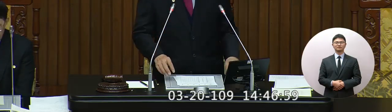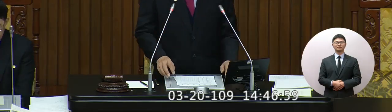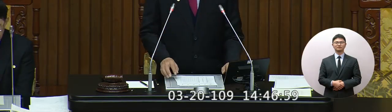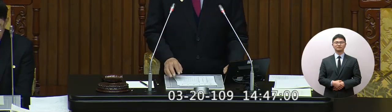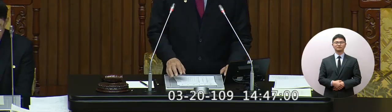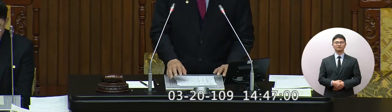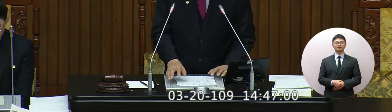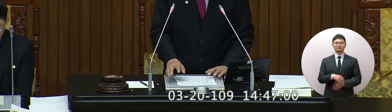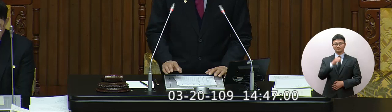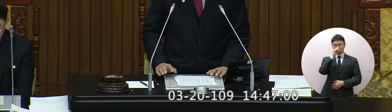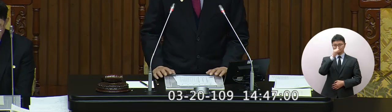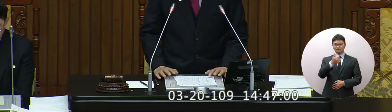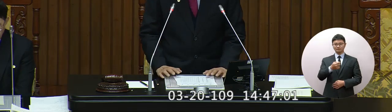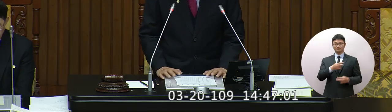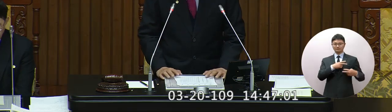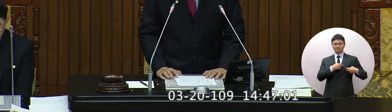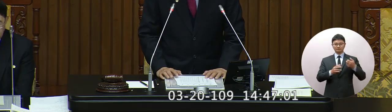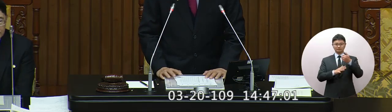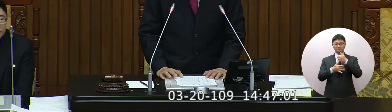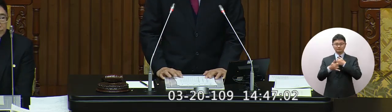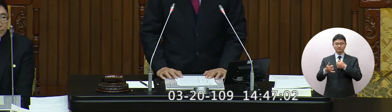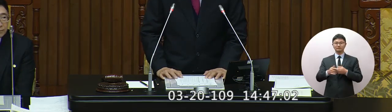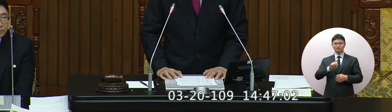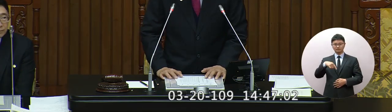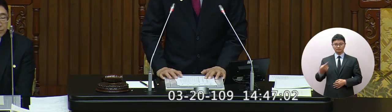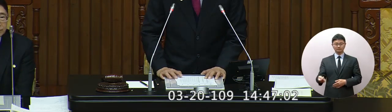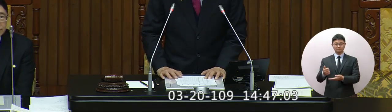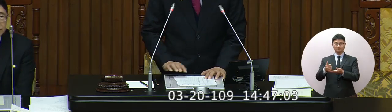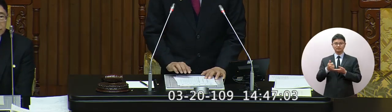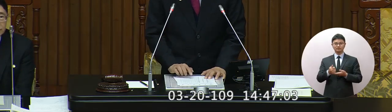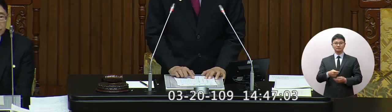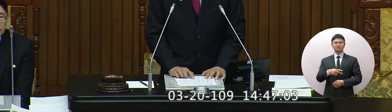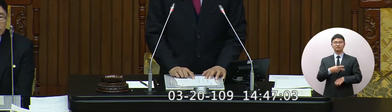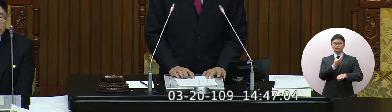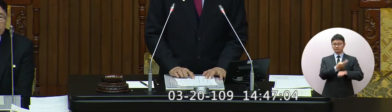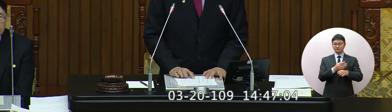谢谢蔡思义委员。接下来请卢志正委员。